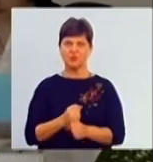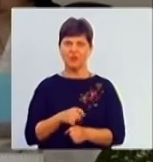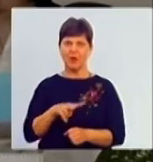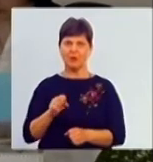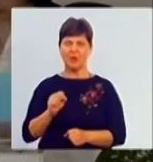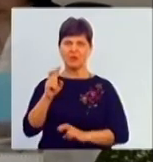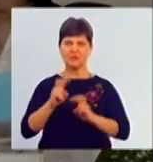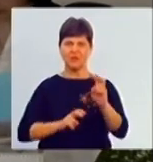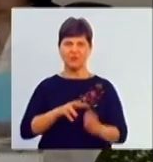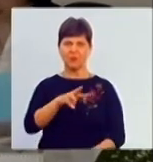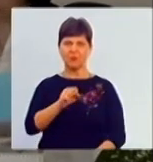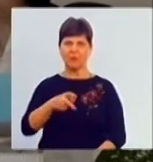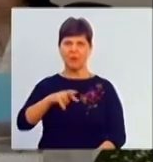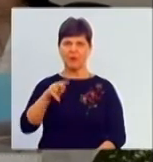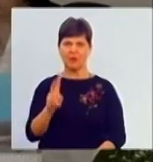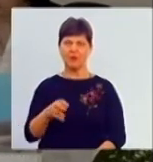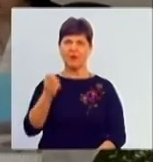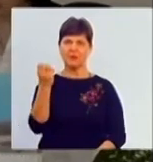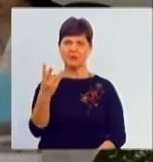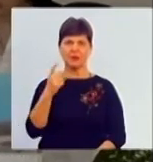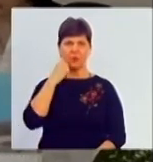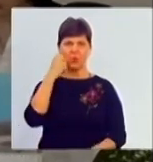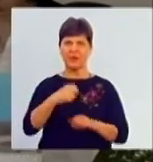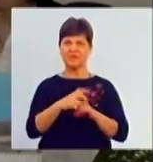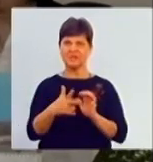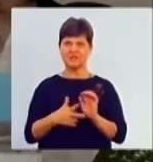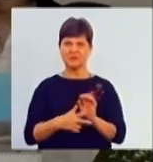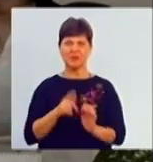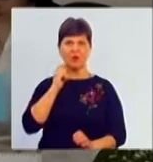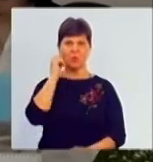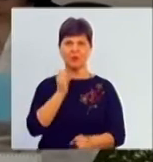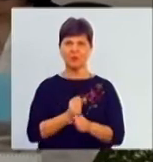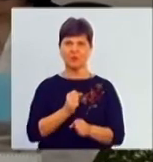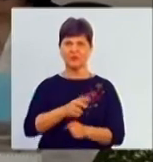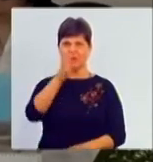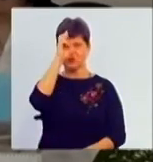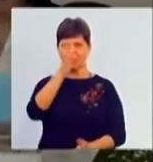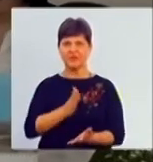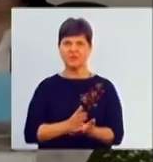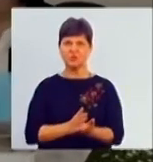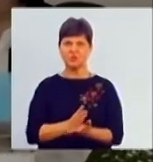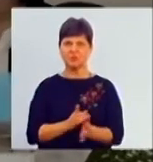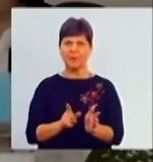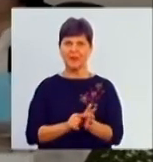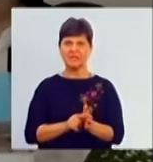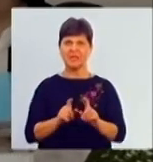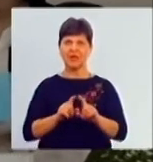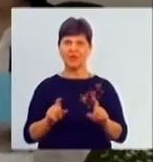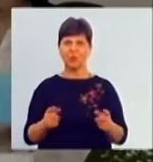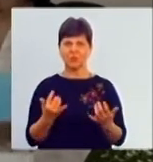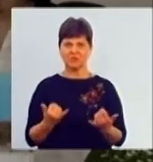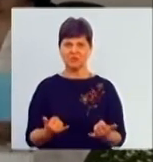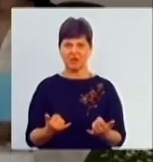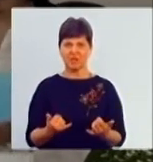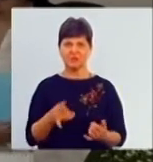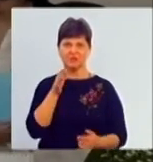«Маяк» 13 років і 18 років я працювала на державній службі в Пенсійному фонді. А зараз, на даний